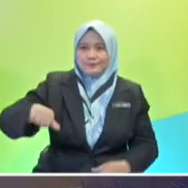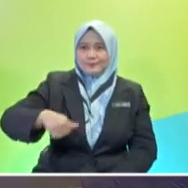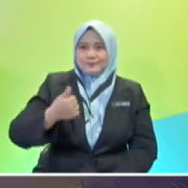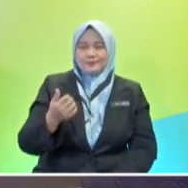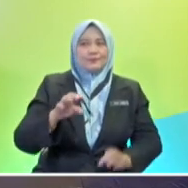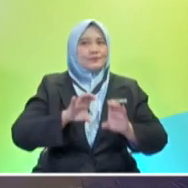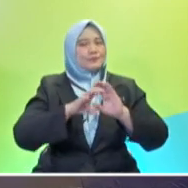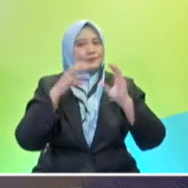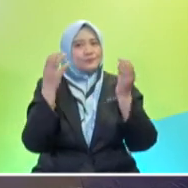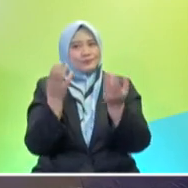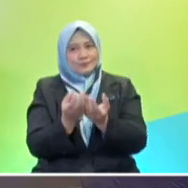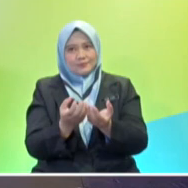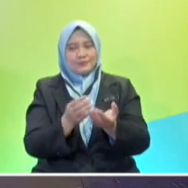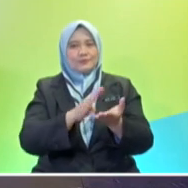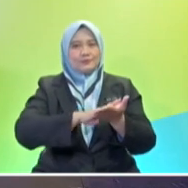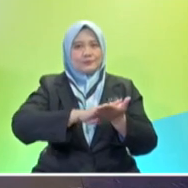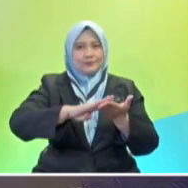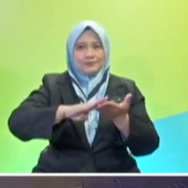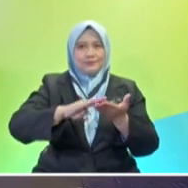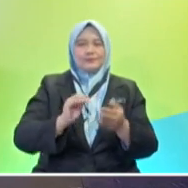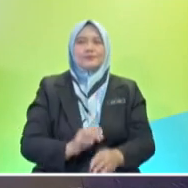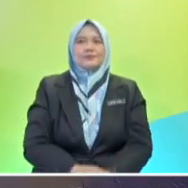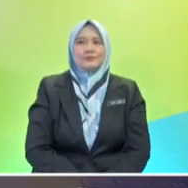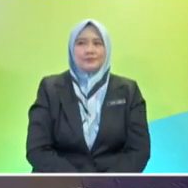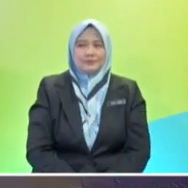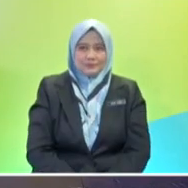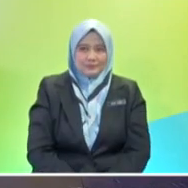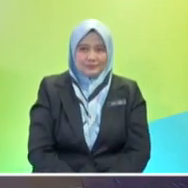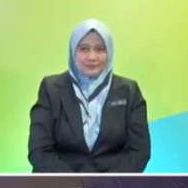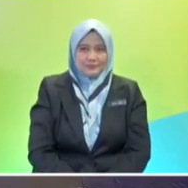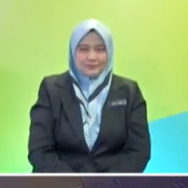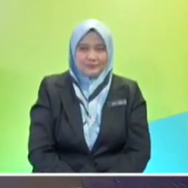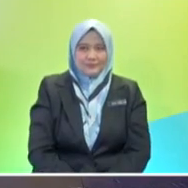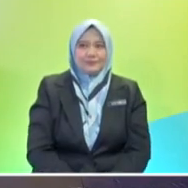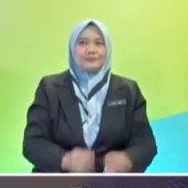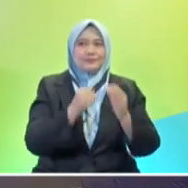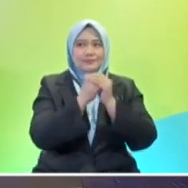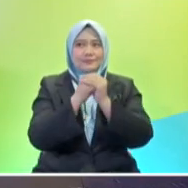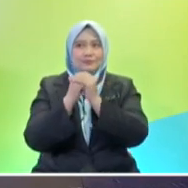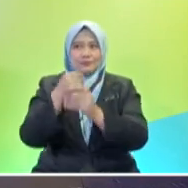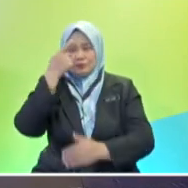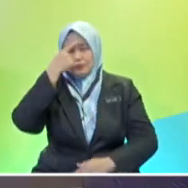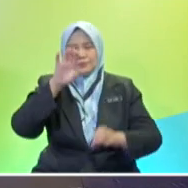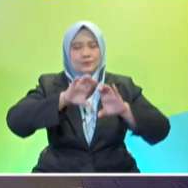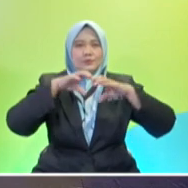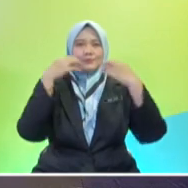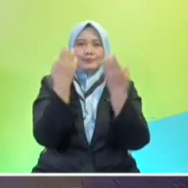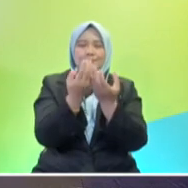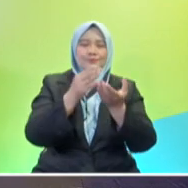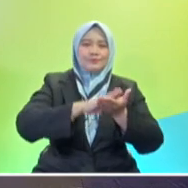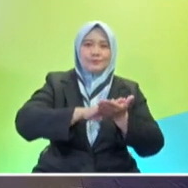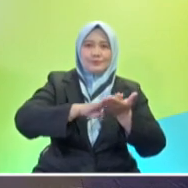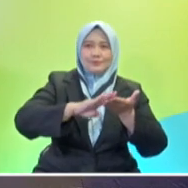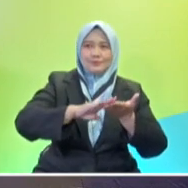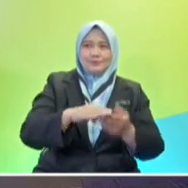Kumpulan? Kumpulan? Bersih. Yeah, kumpulan bersih. Tahniah untuk kumpulan bersih.